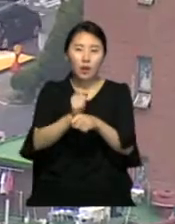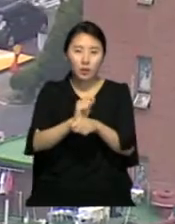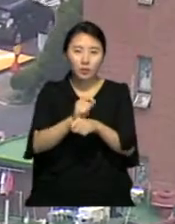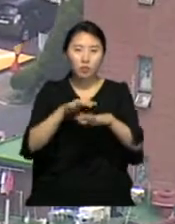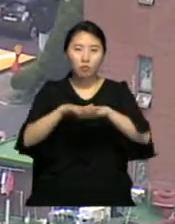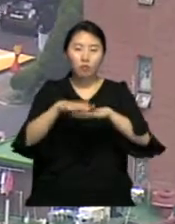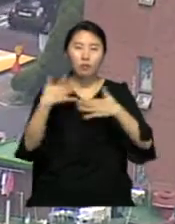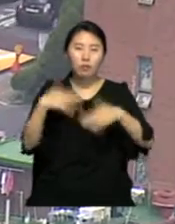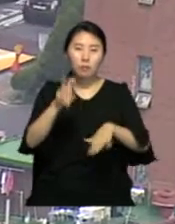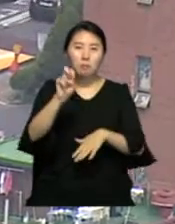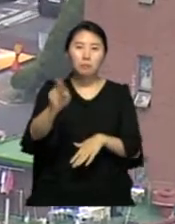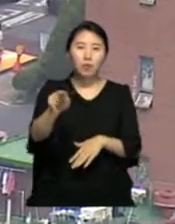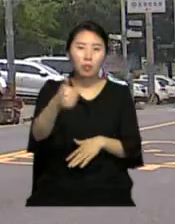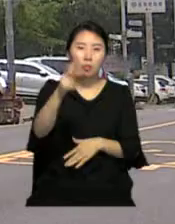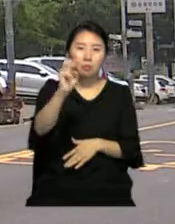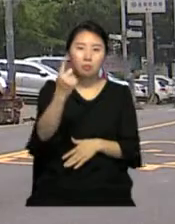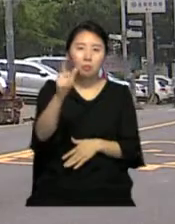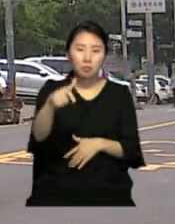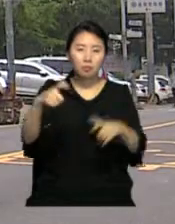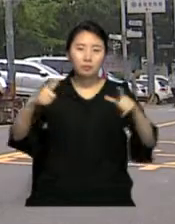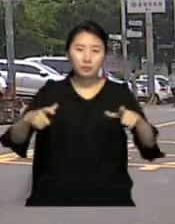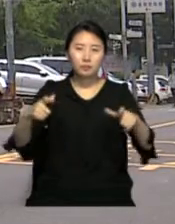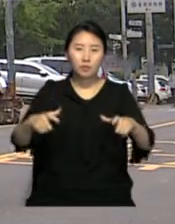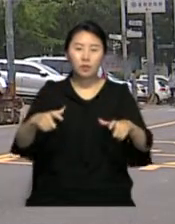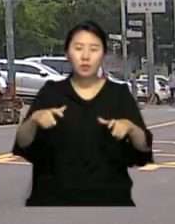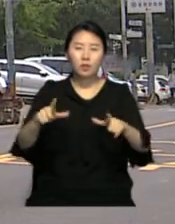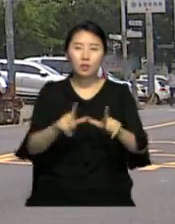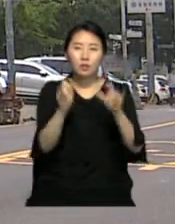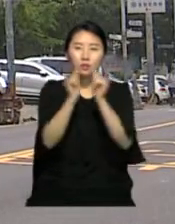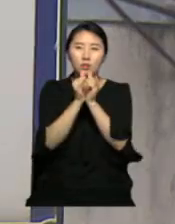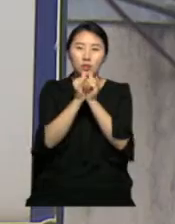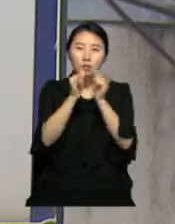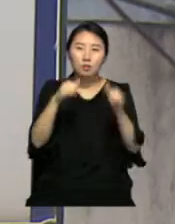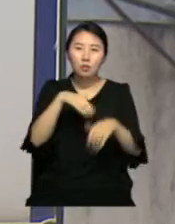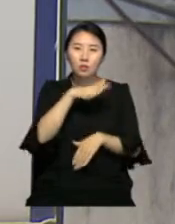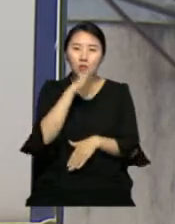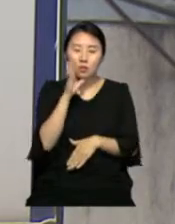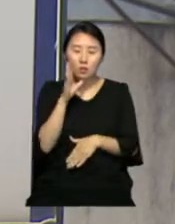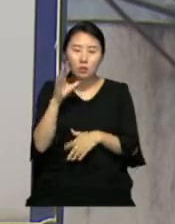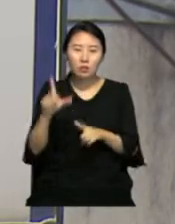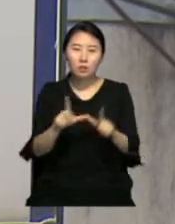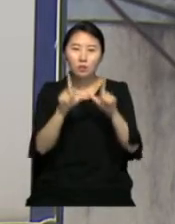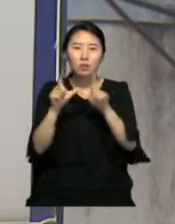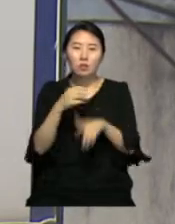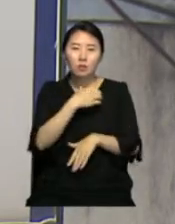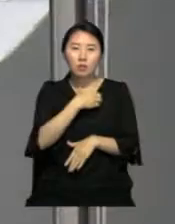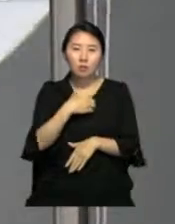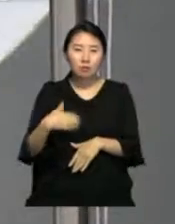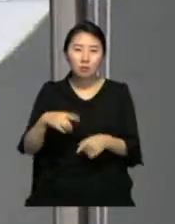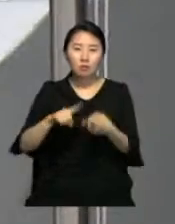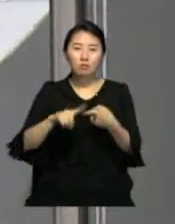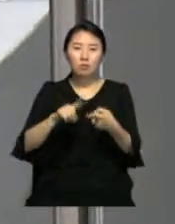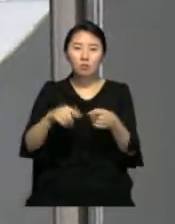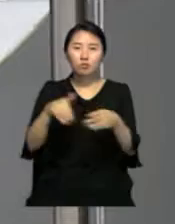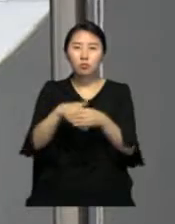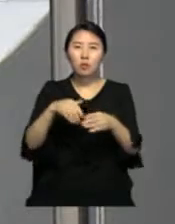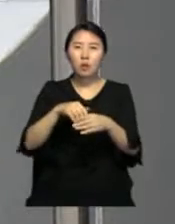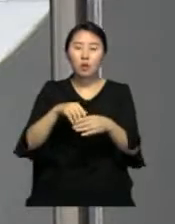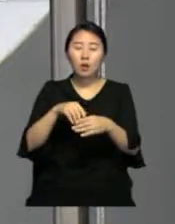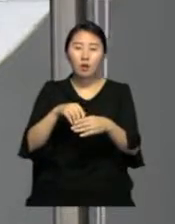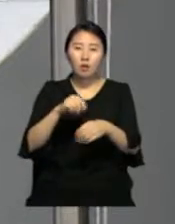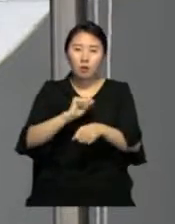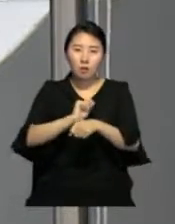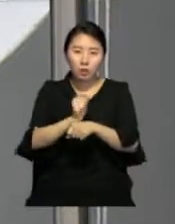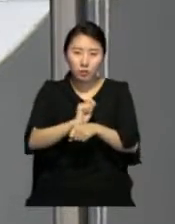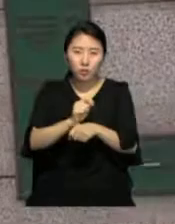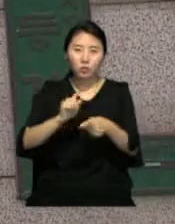인프라가 열악한 면목동 지역. 그동안 이 지역 주민들은 노후된 구민회관 리모델링 등을 비롯해 문화, 행정시설